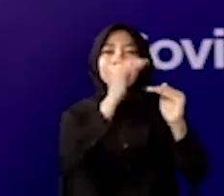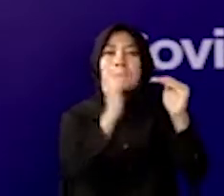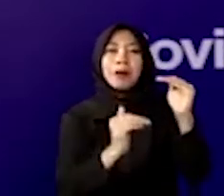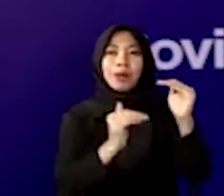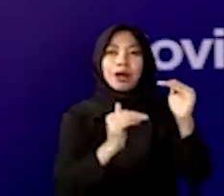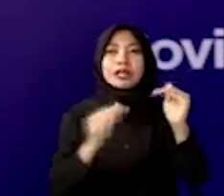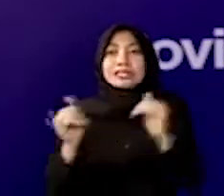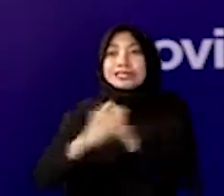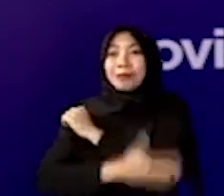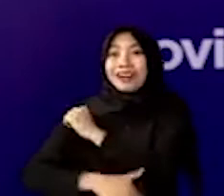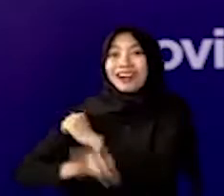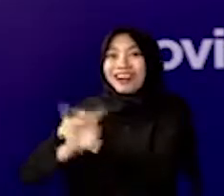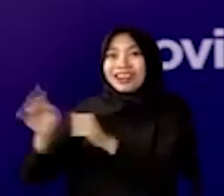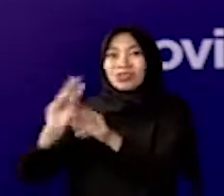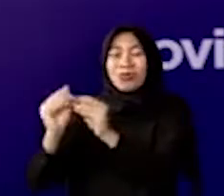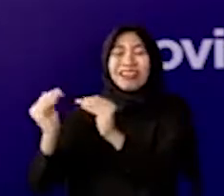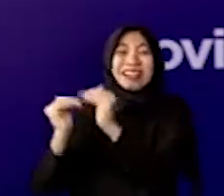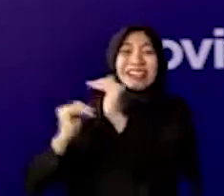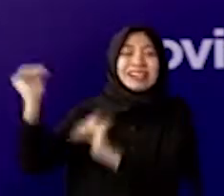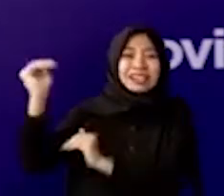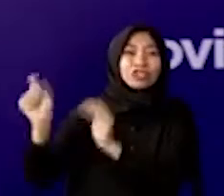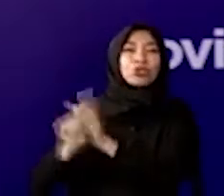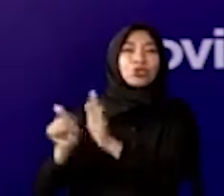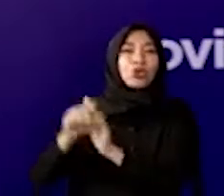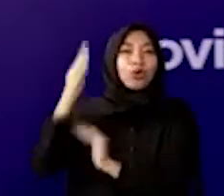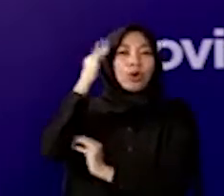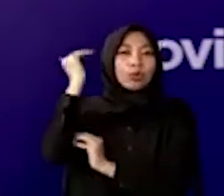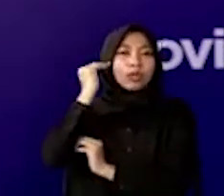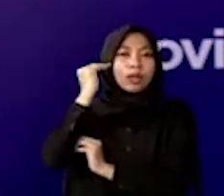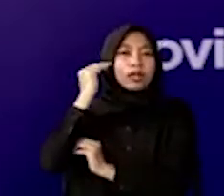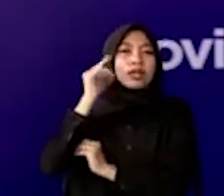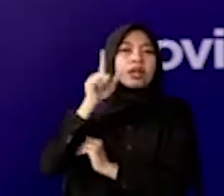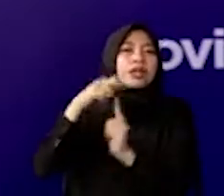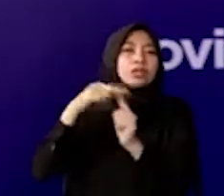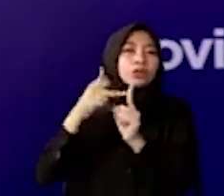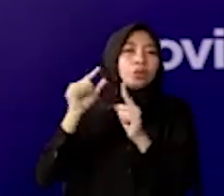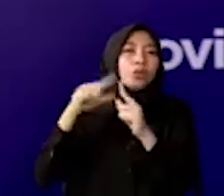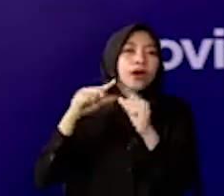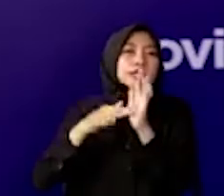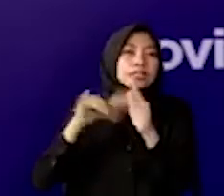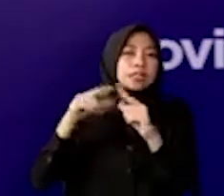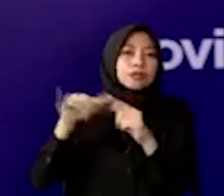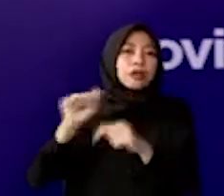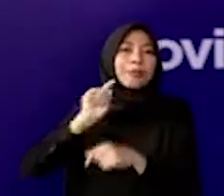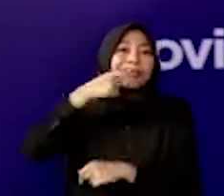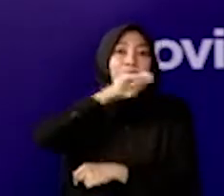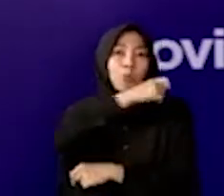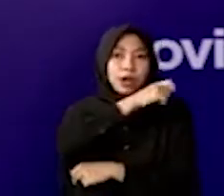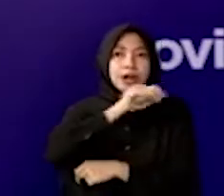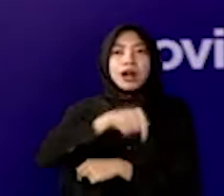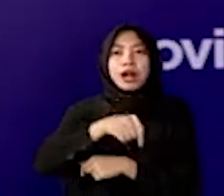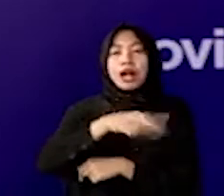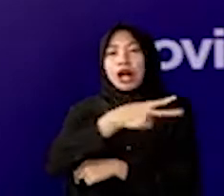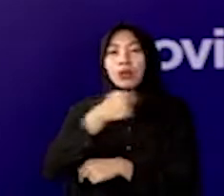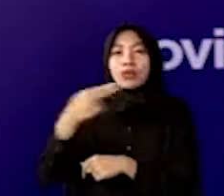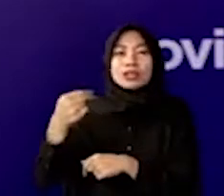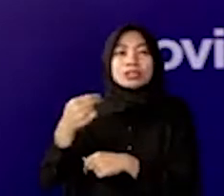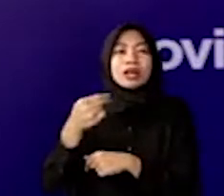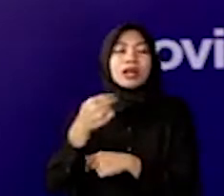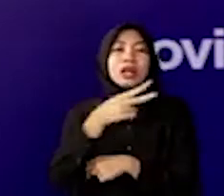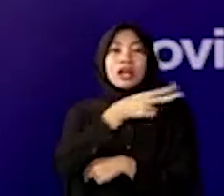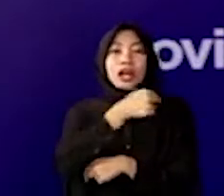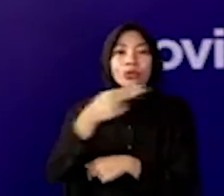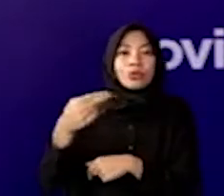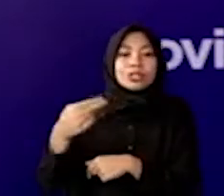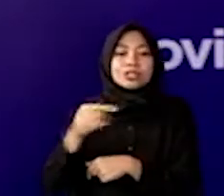di bawah beberapa negara antara lain sebagai Korea Selatan lituania dan Taiwan Jadi kita ini termasuk F yang